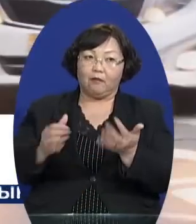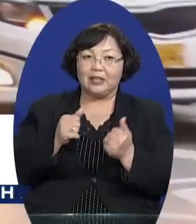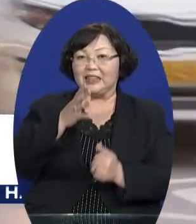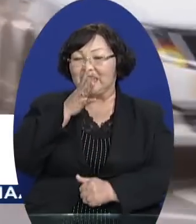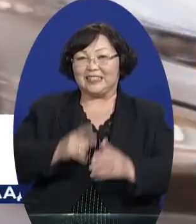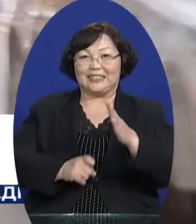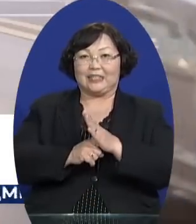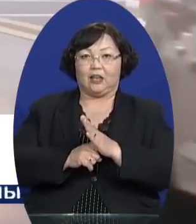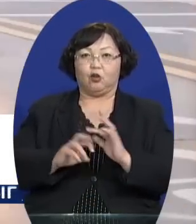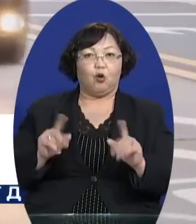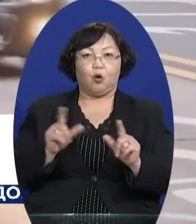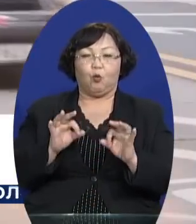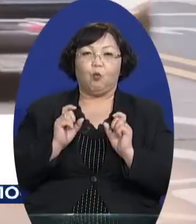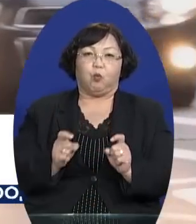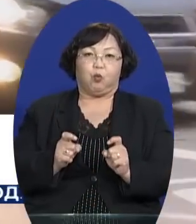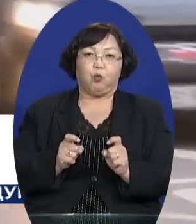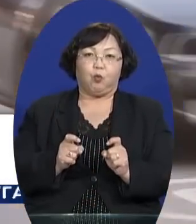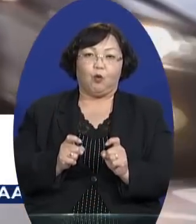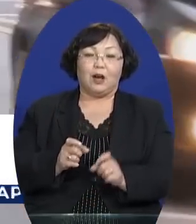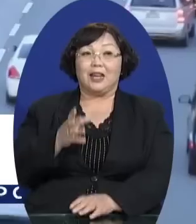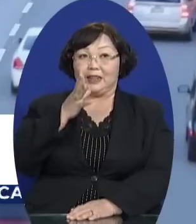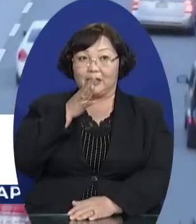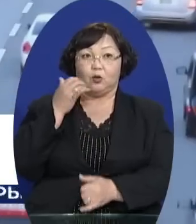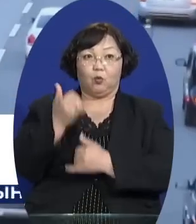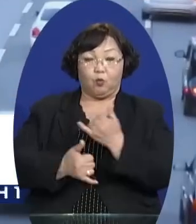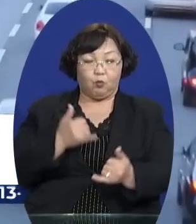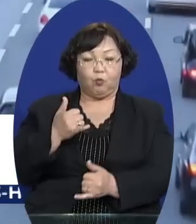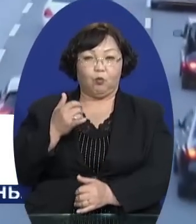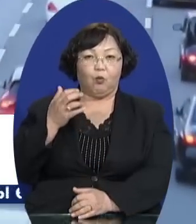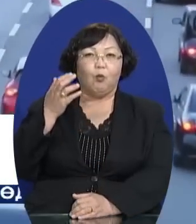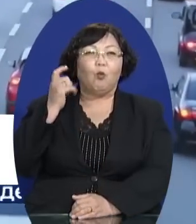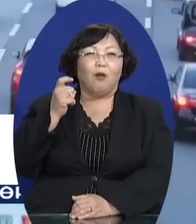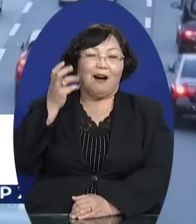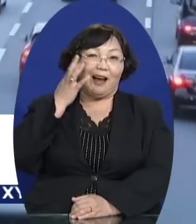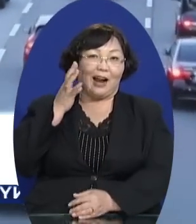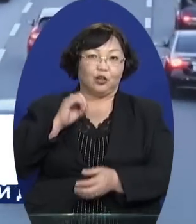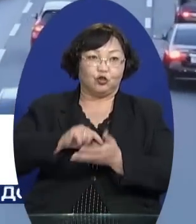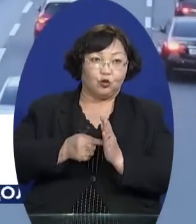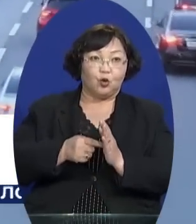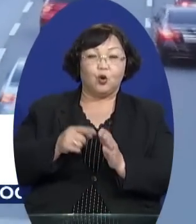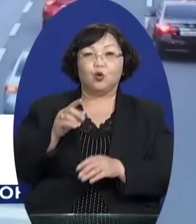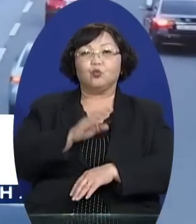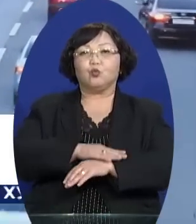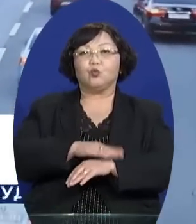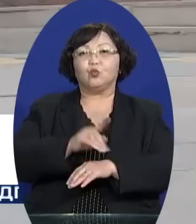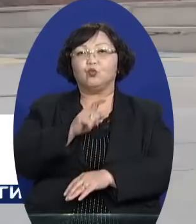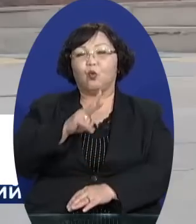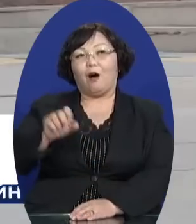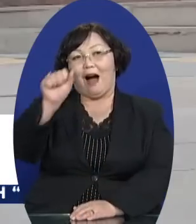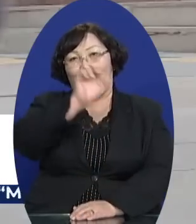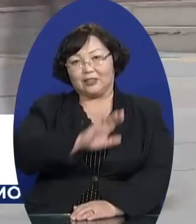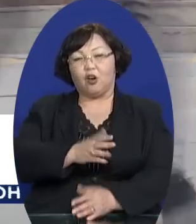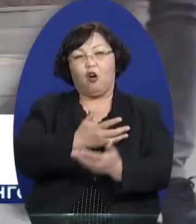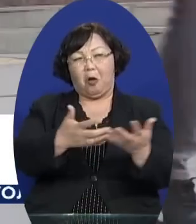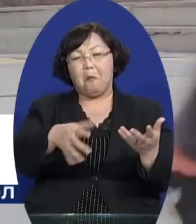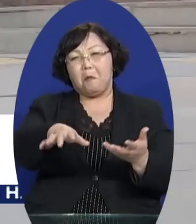хязгаарт өөрчлөлт орохгүй байна. Насыг уламжлалт төв маягаар тоолох энэ мэт аргачлал Зүүн Азийн өөр олон орнд бас түгээмэл байдаг. Гэхдээ